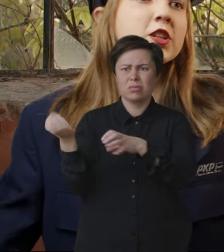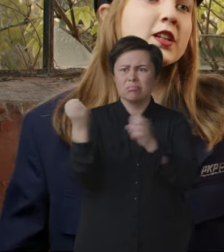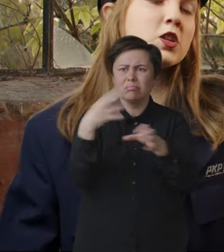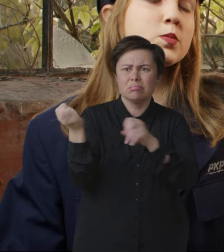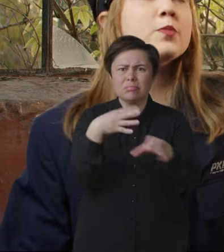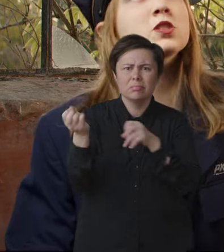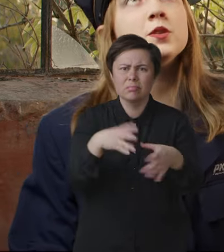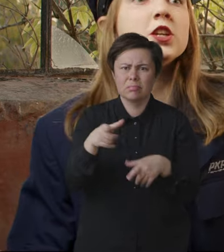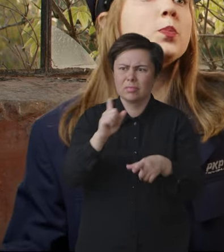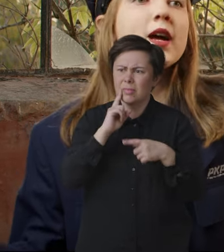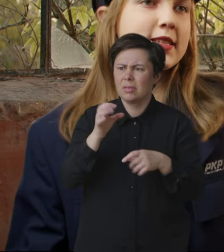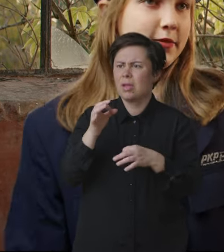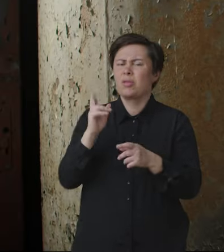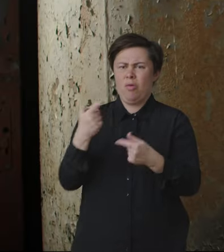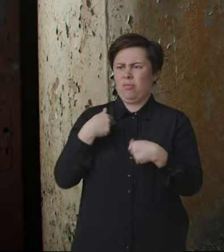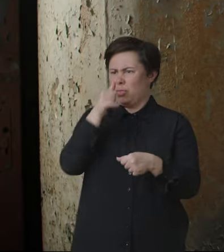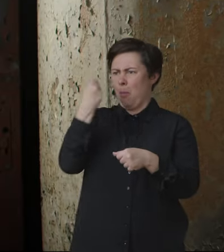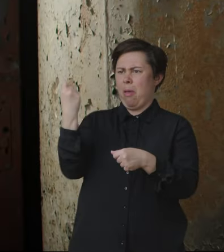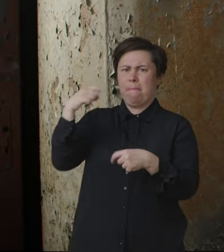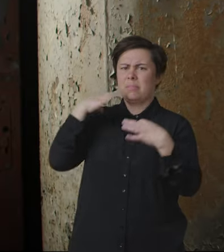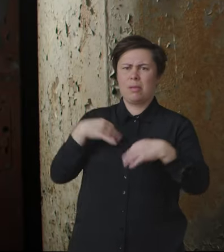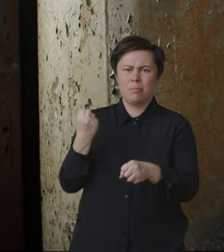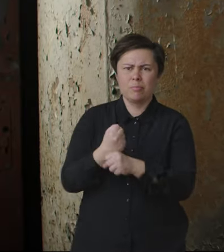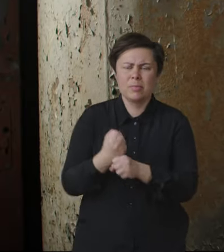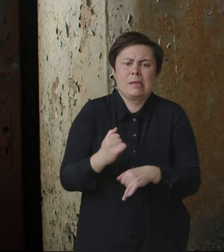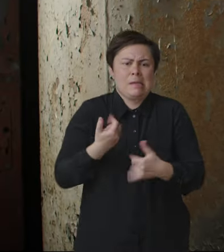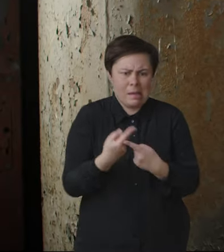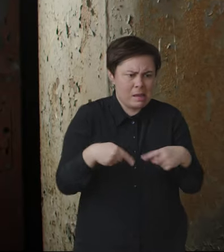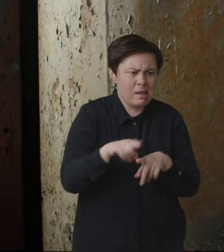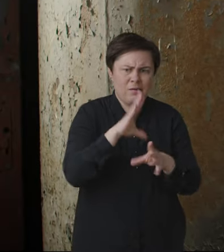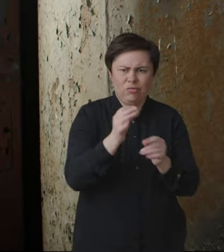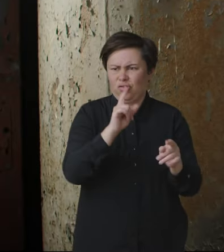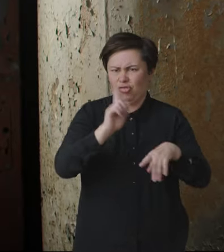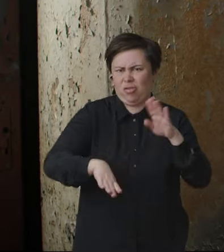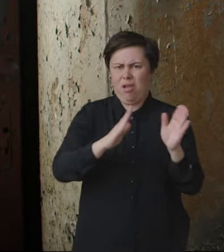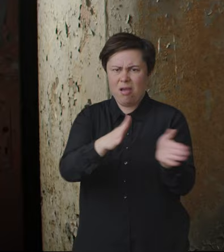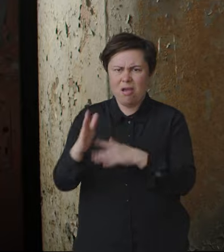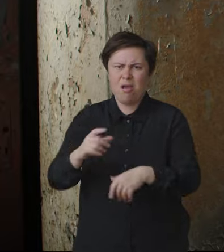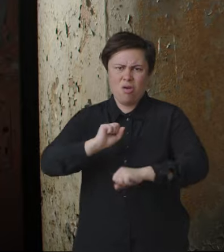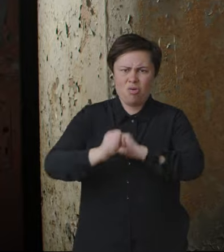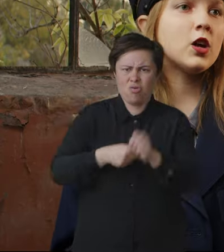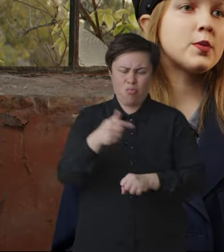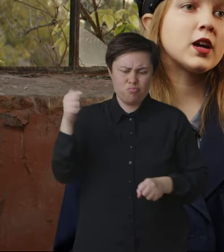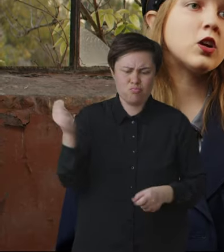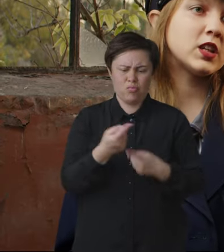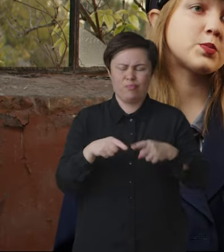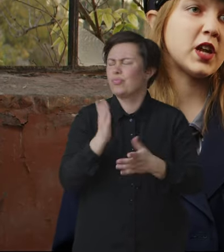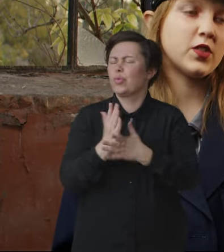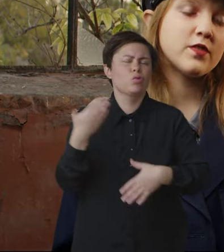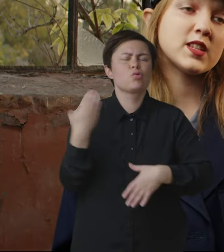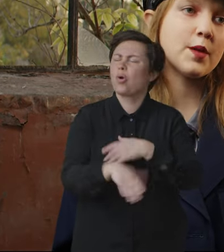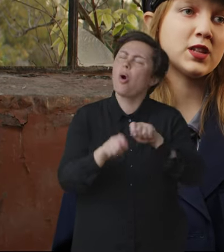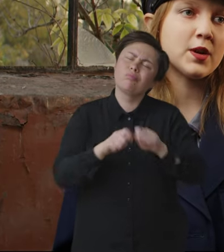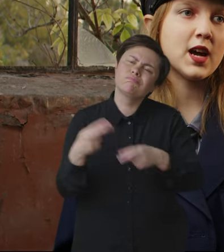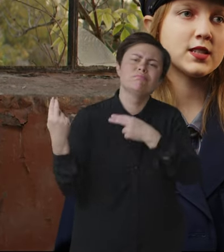A jeszcze kilka osób nie poszło sobie dzisiaj do pracy. No i jak to teraz tutaj przekładać, jak to wszystko źle poukładane? Robota, roboty. Dobra, koniec